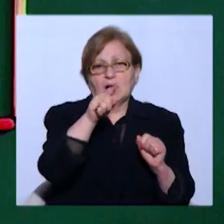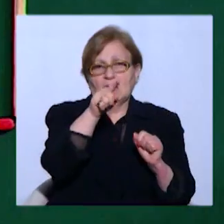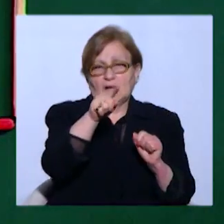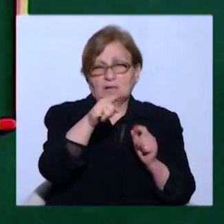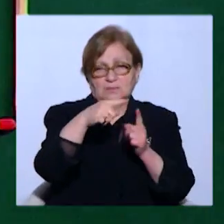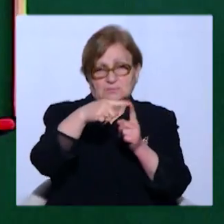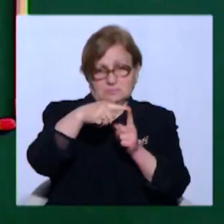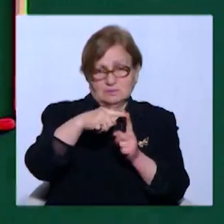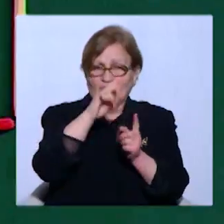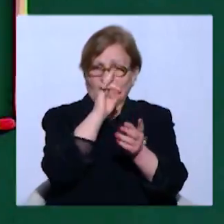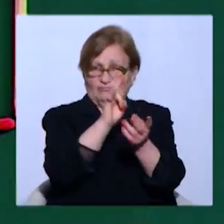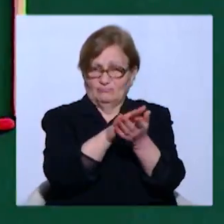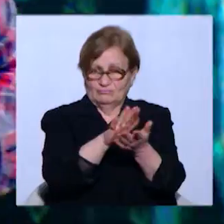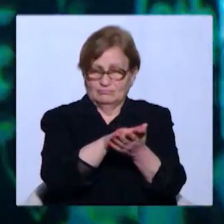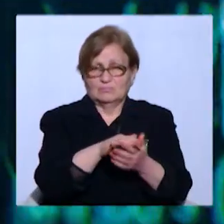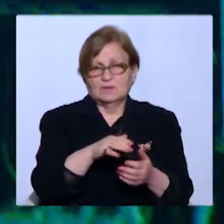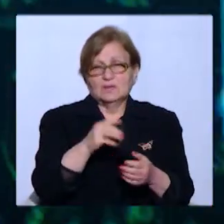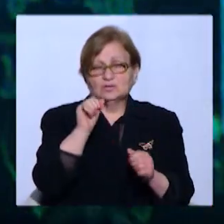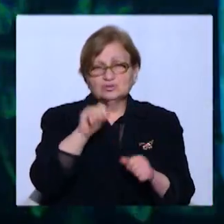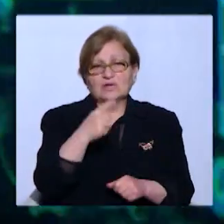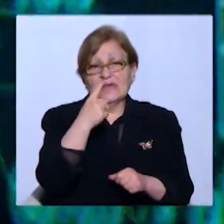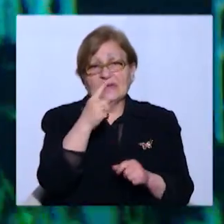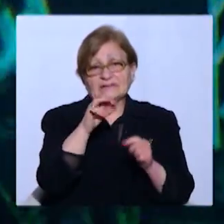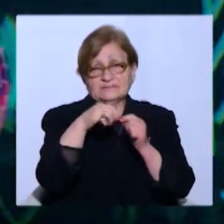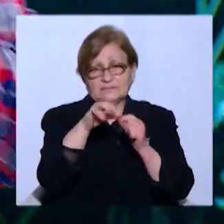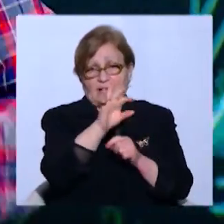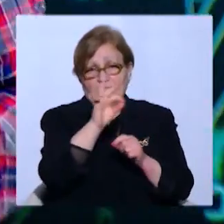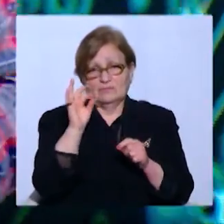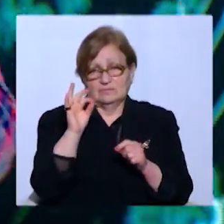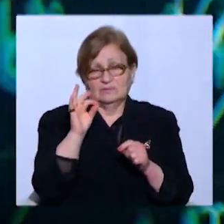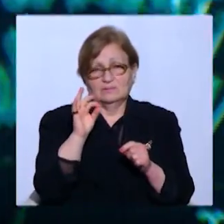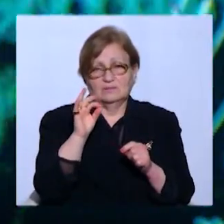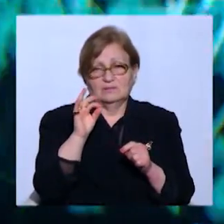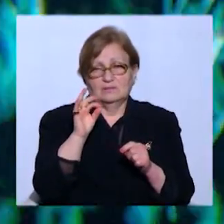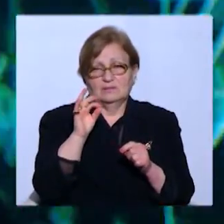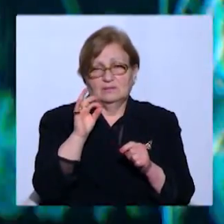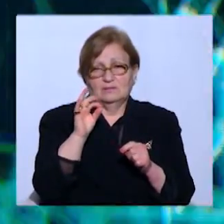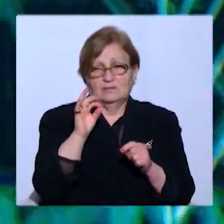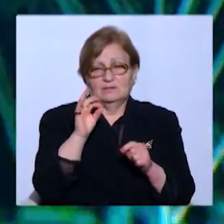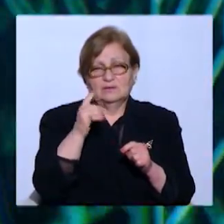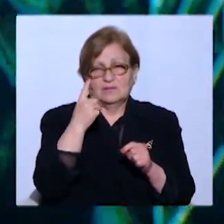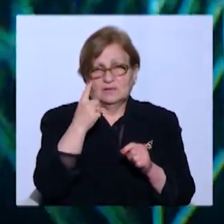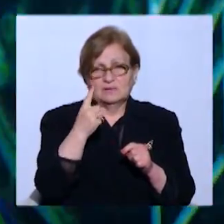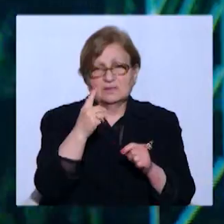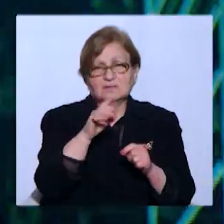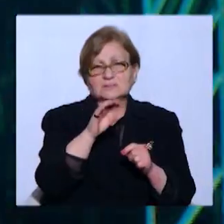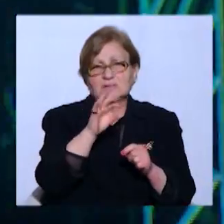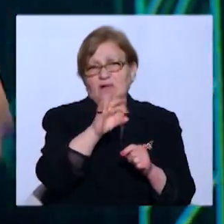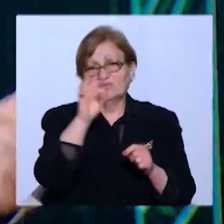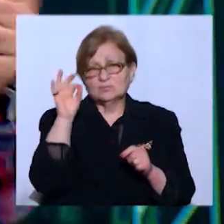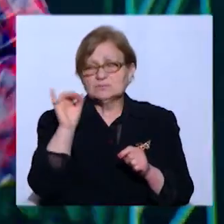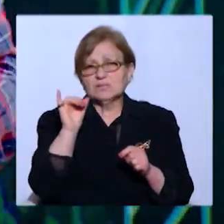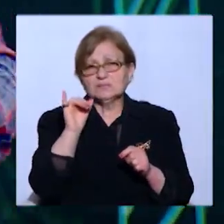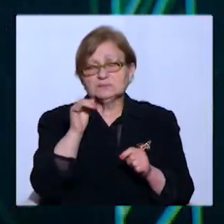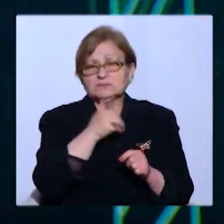ამ ღერებს. შეგვიძლია ავიღოთ ერთი ღერი და შეგვიძლია ერთი ღერი ავიღოთ და